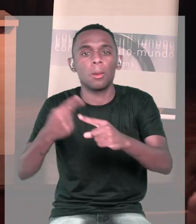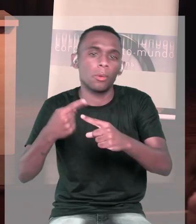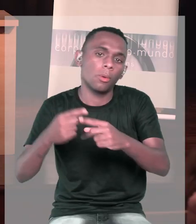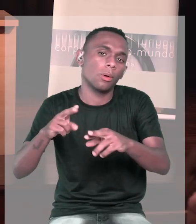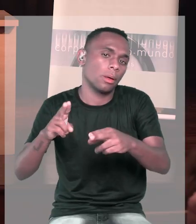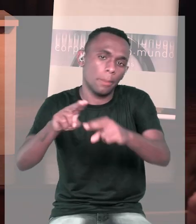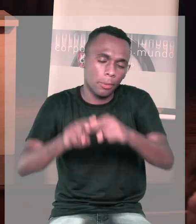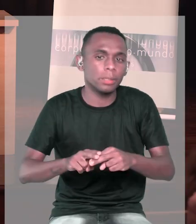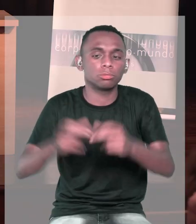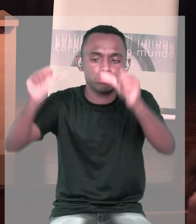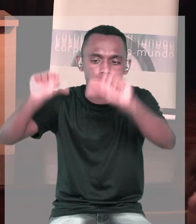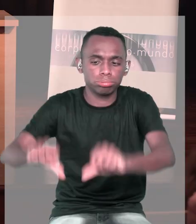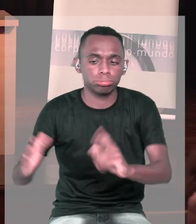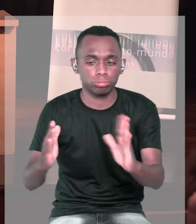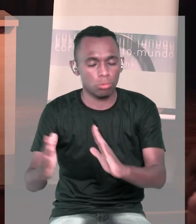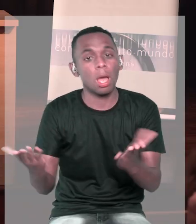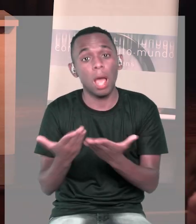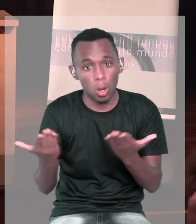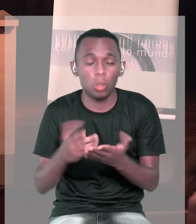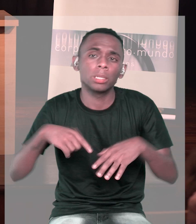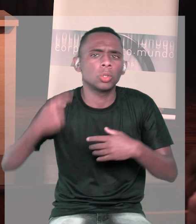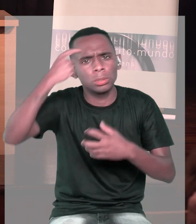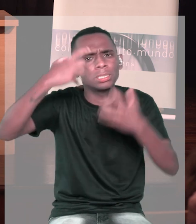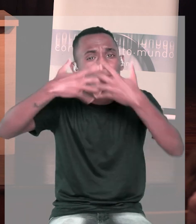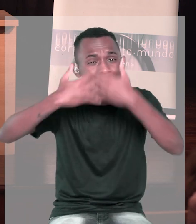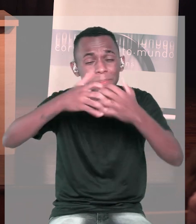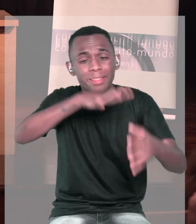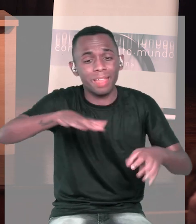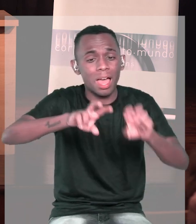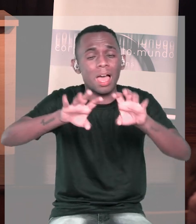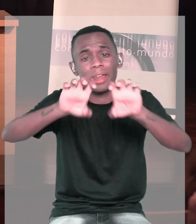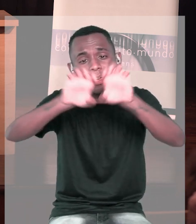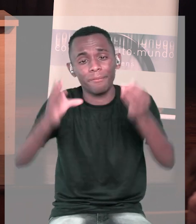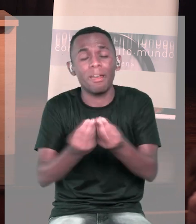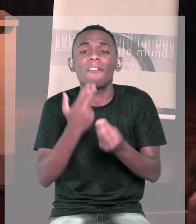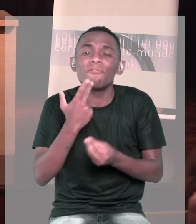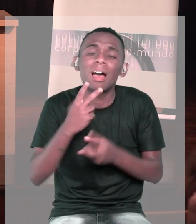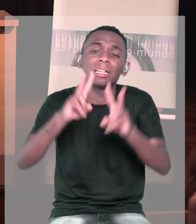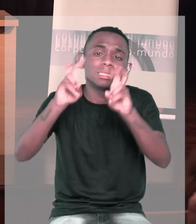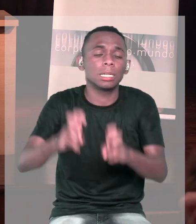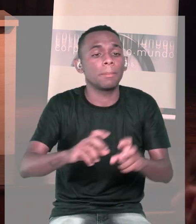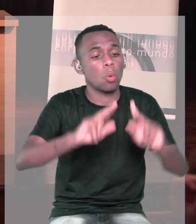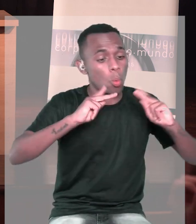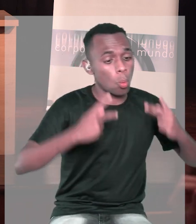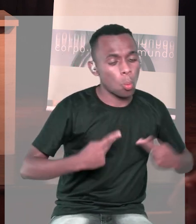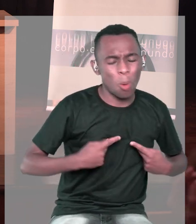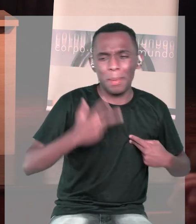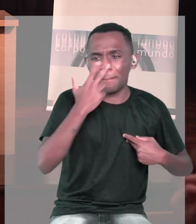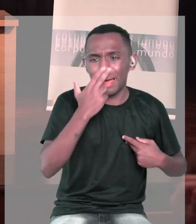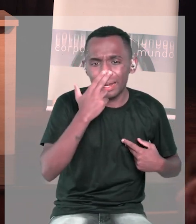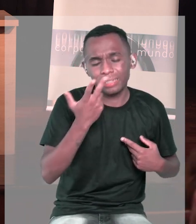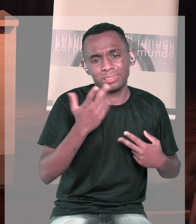atual. Esses pensamentos ecológicos falam dessa ruptura, onde o homem estaria